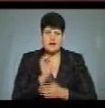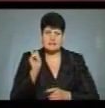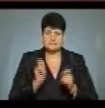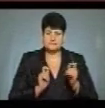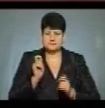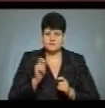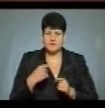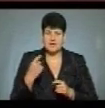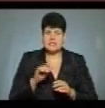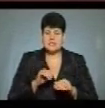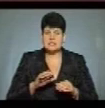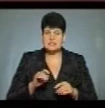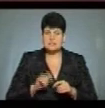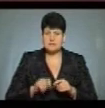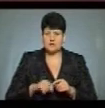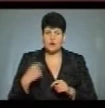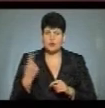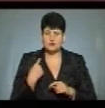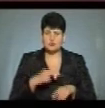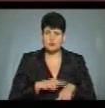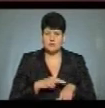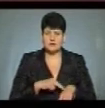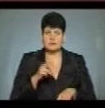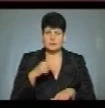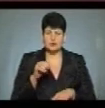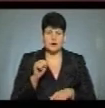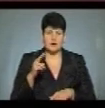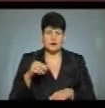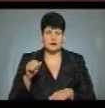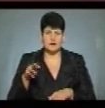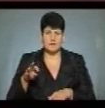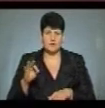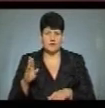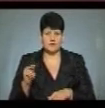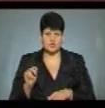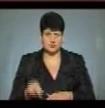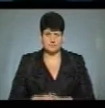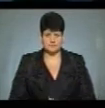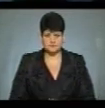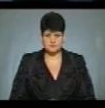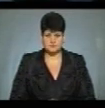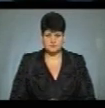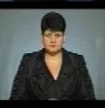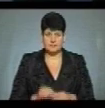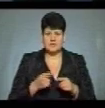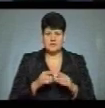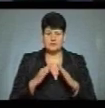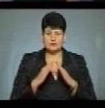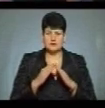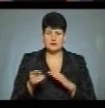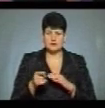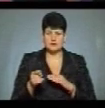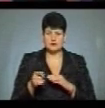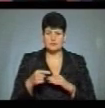інспектор управління обласної поліції Дмитро Адамович. Детальніше про це у сюжеті Богдана Буденчука. Це будівля